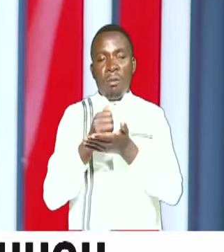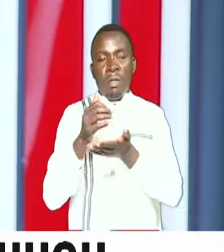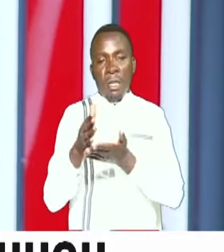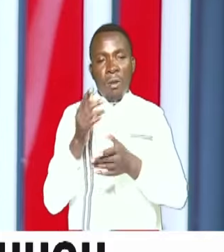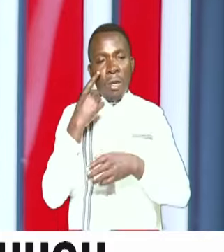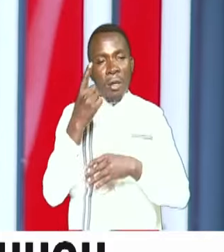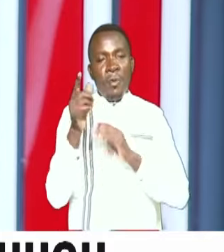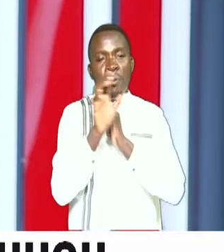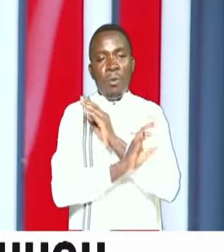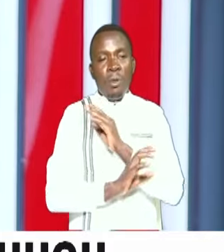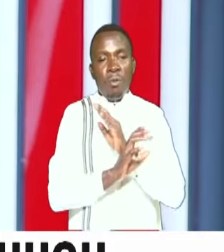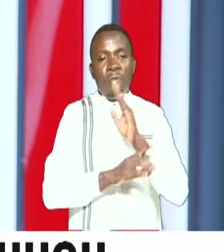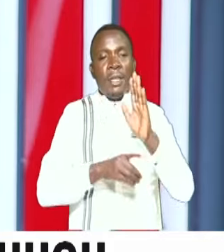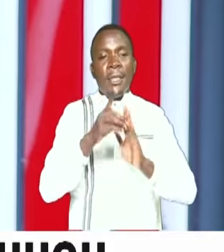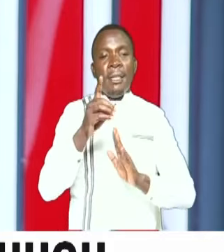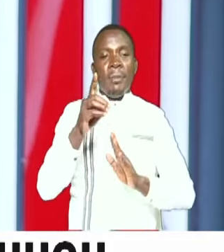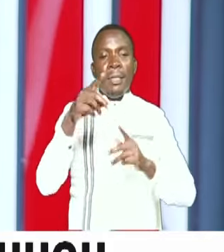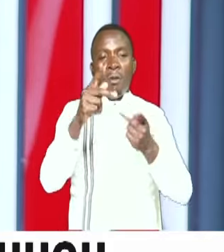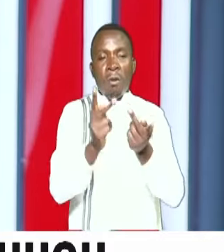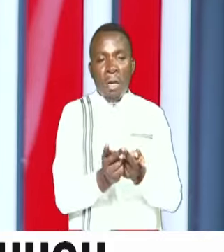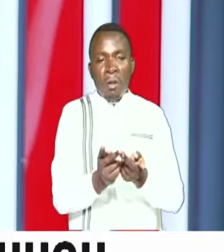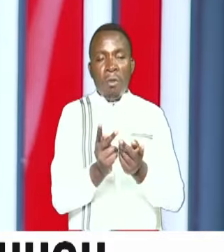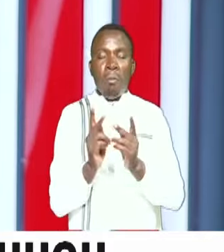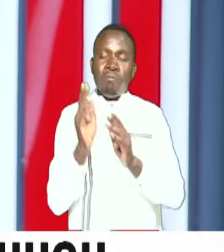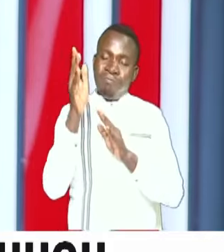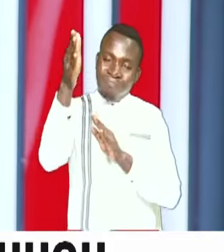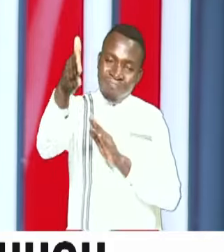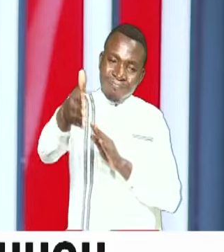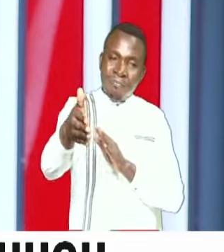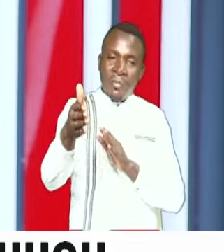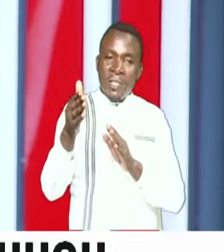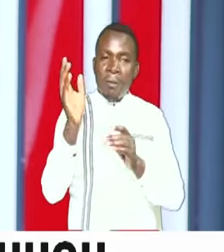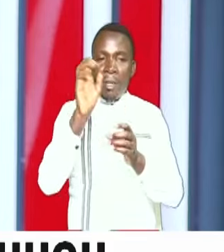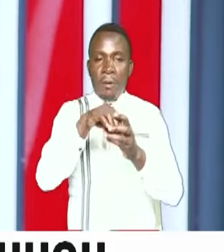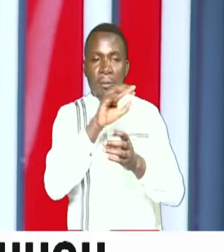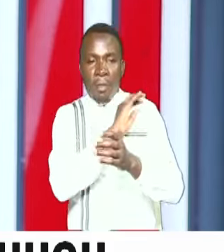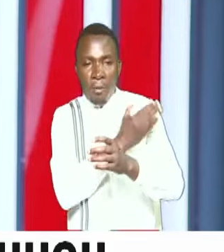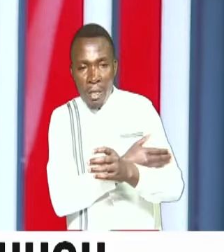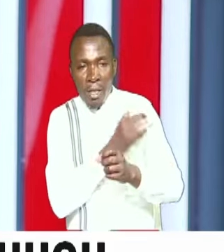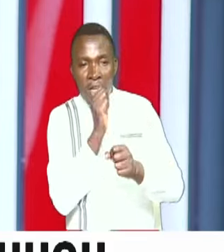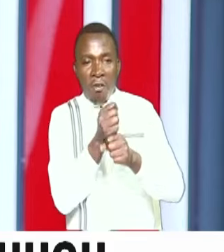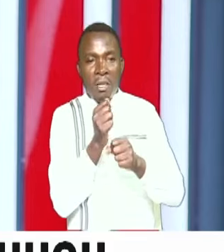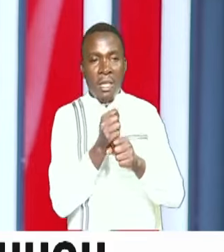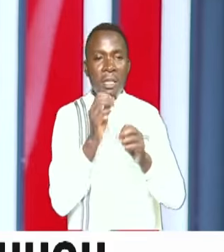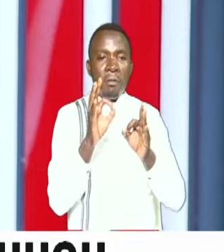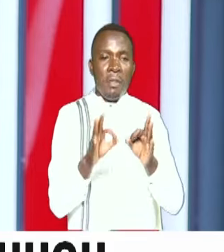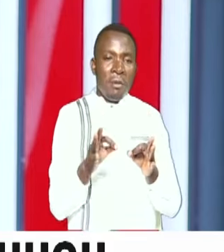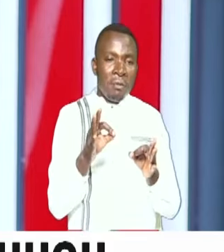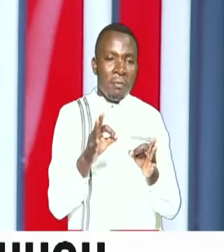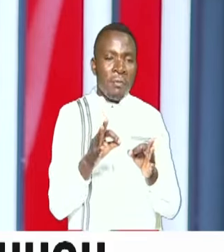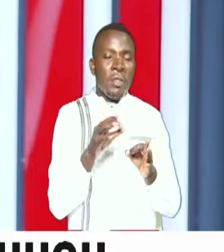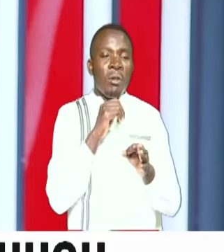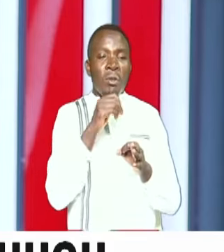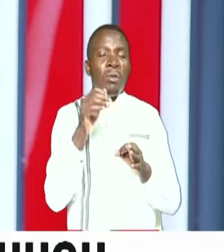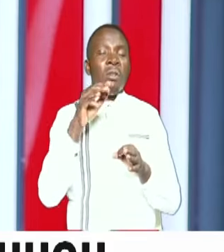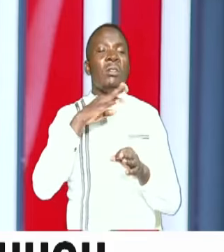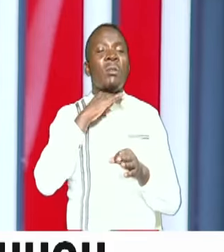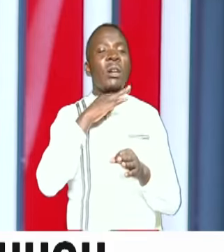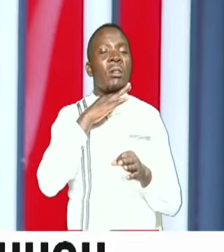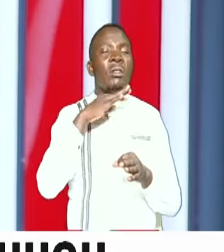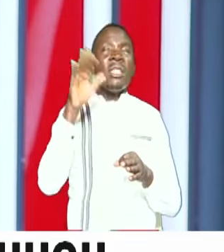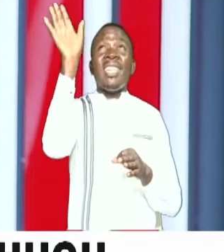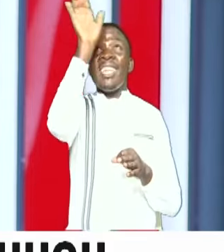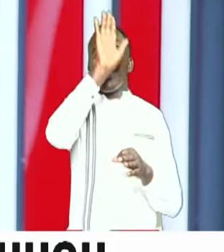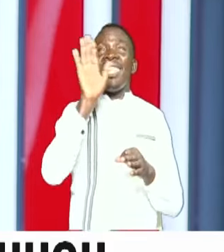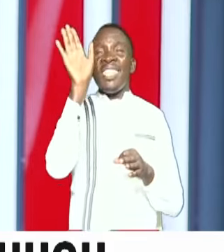mu bihugu biteye imbere niho barimo kwerekeza, barimo gushyira imbaraga mu gukora ibintu bitangiza ikirere